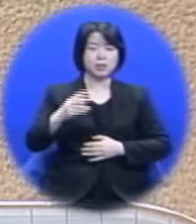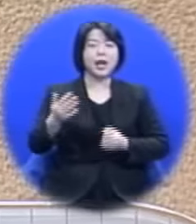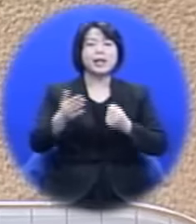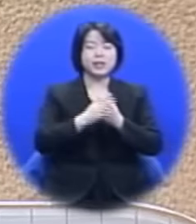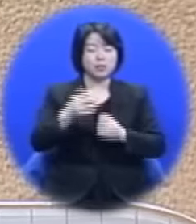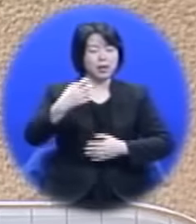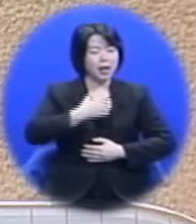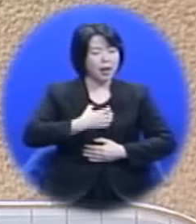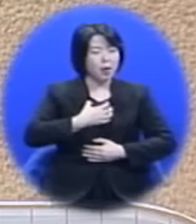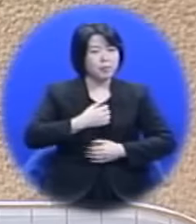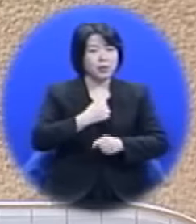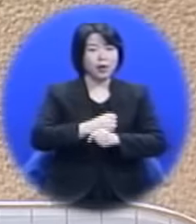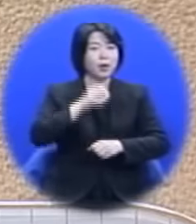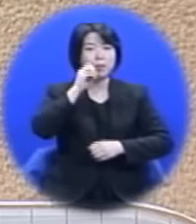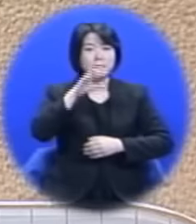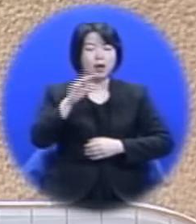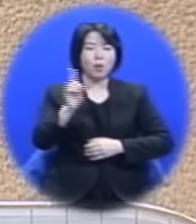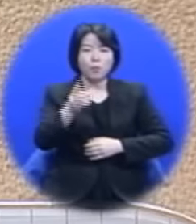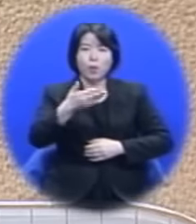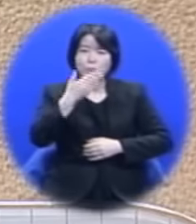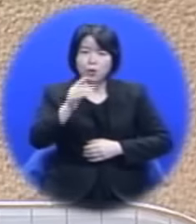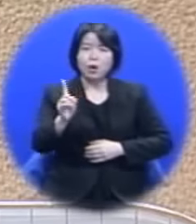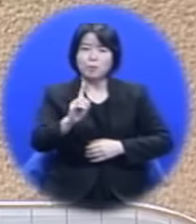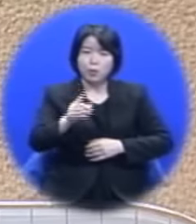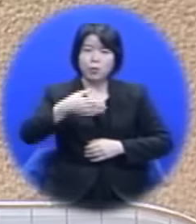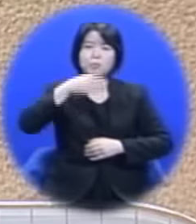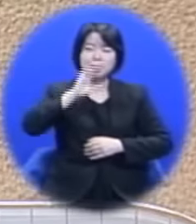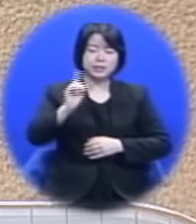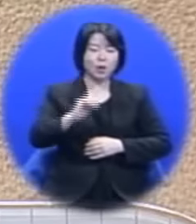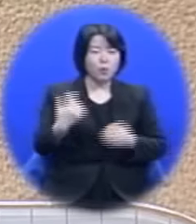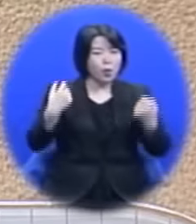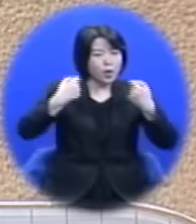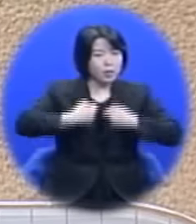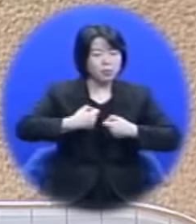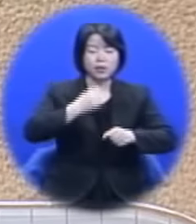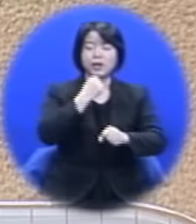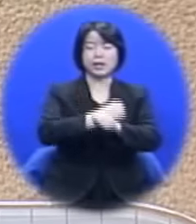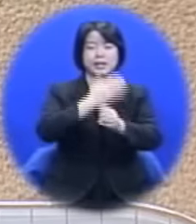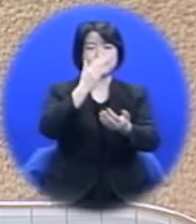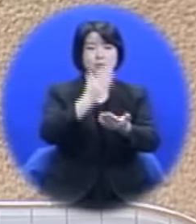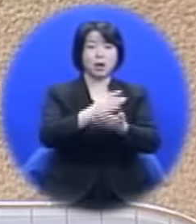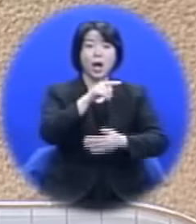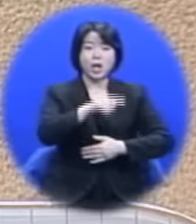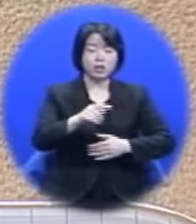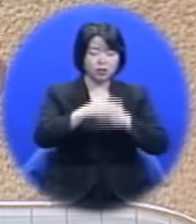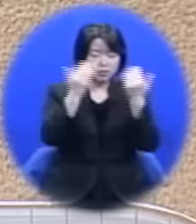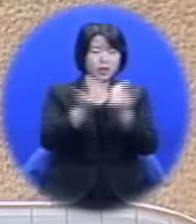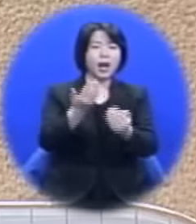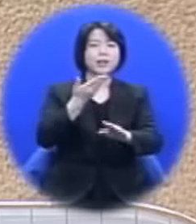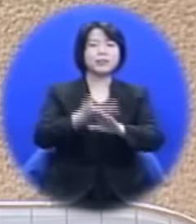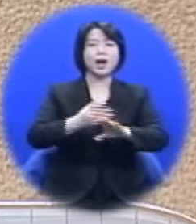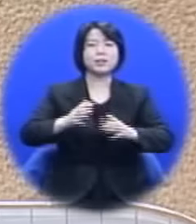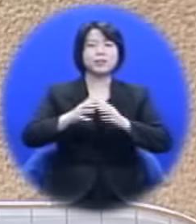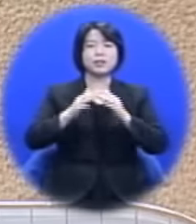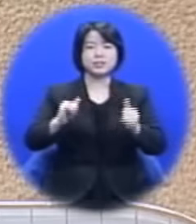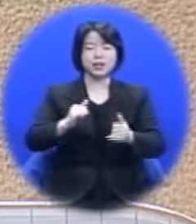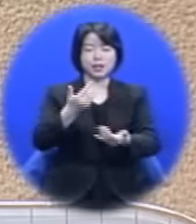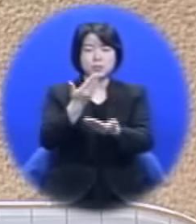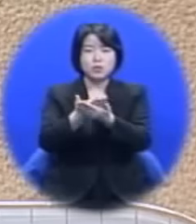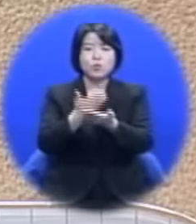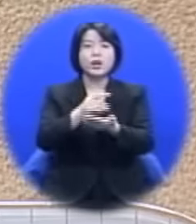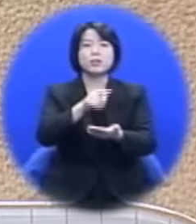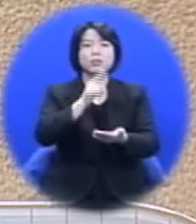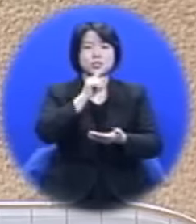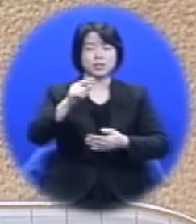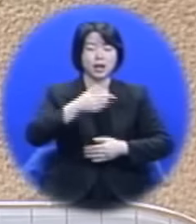이르기를 무엇을 먹을까 무엇을 마실까 무엇을 입을까 하지 말라이는 다 이방인들이 구하는 것이라 너희